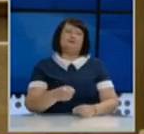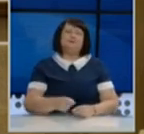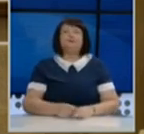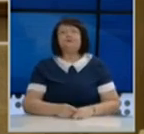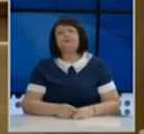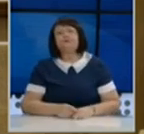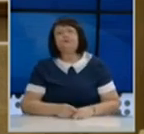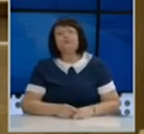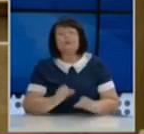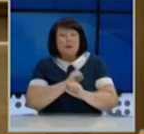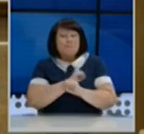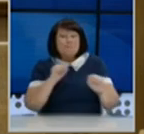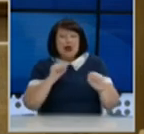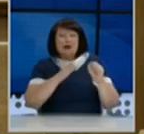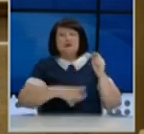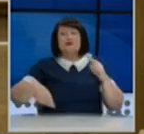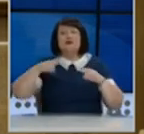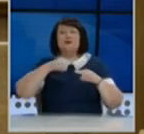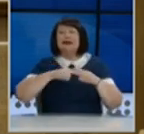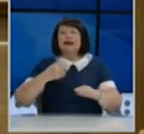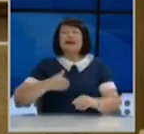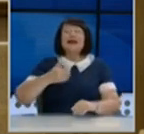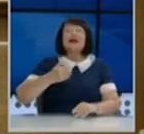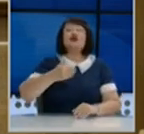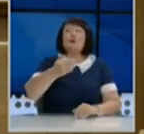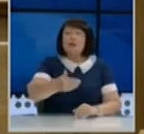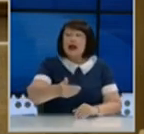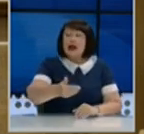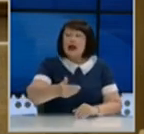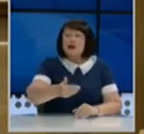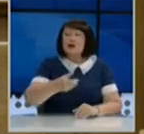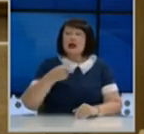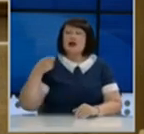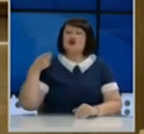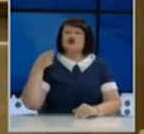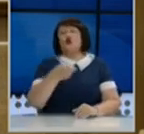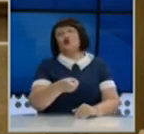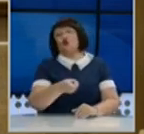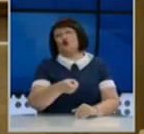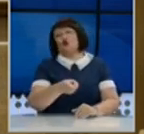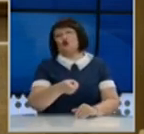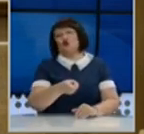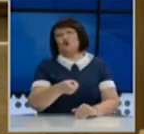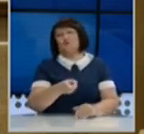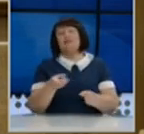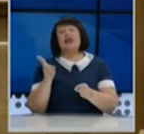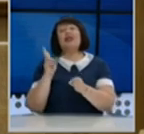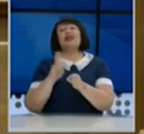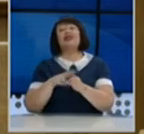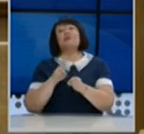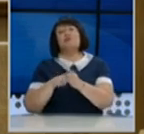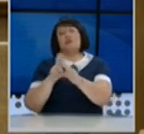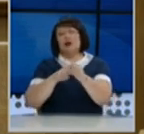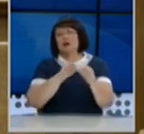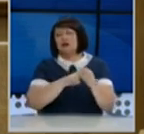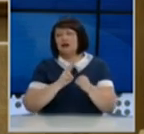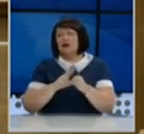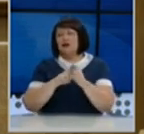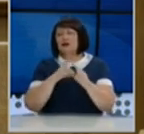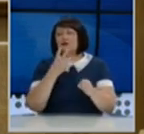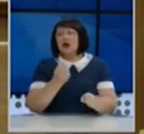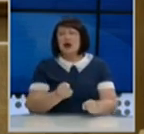υπονομεύουν την πατρίδα μας και το μέλλον μας, αλλά σκοτώνουν. Έχουν θύματα. Έχουν